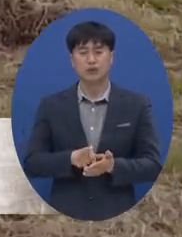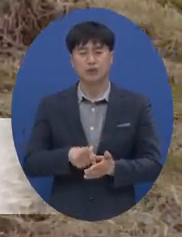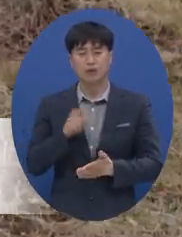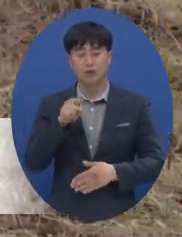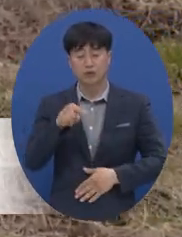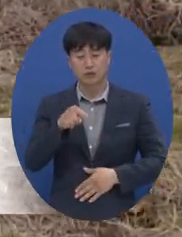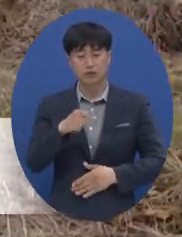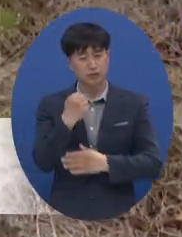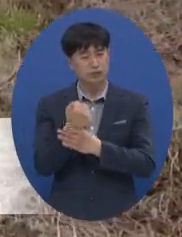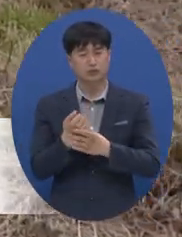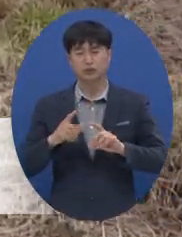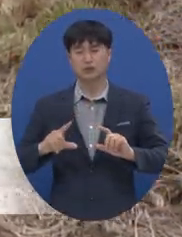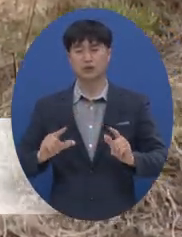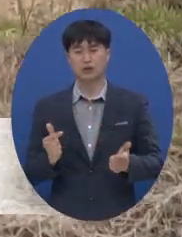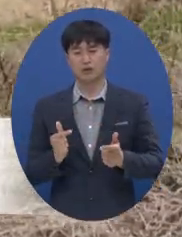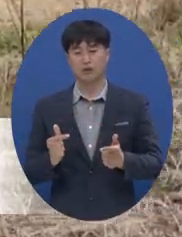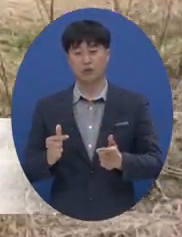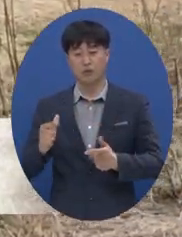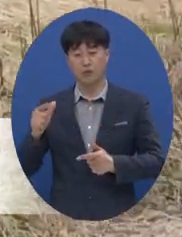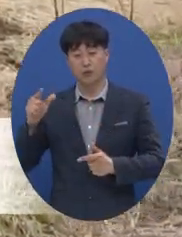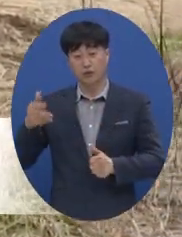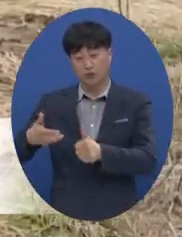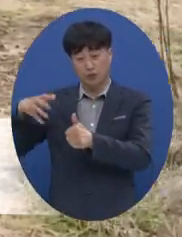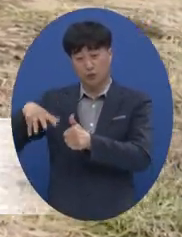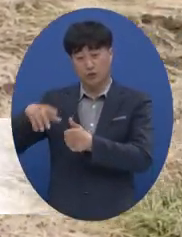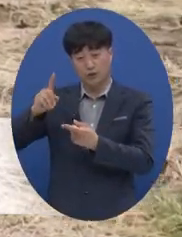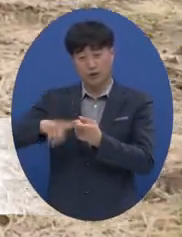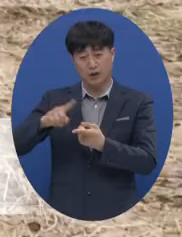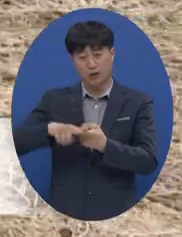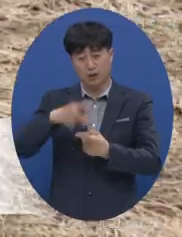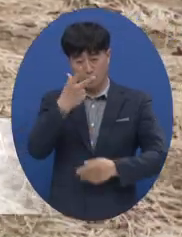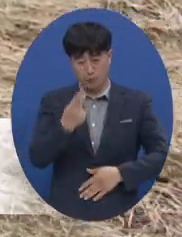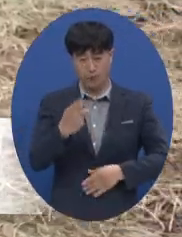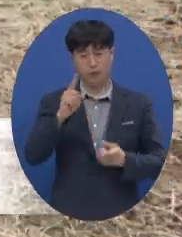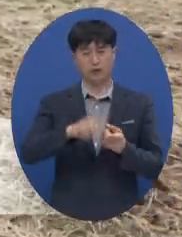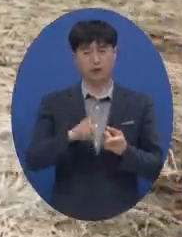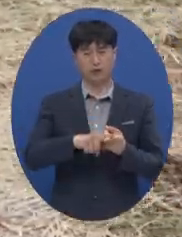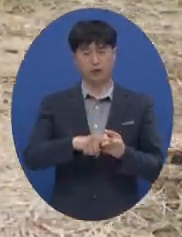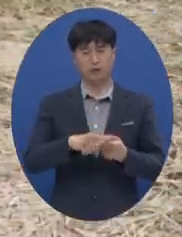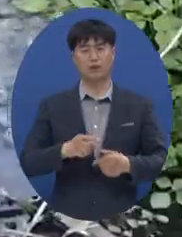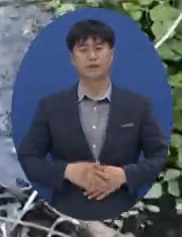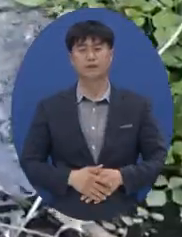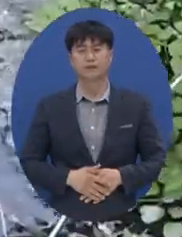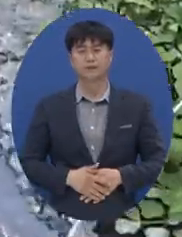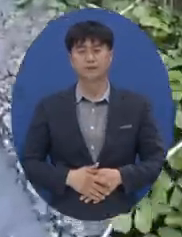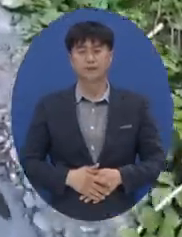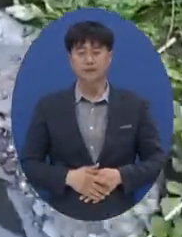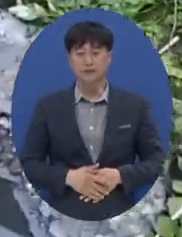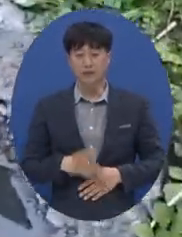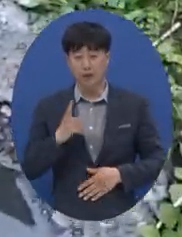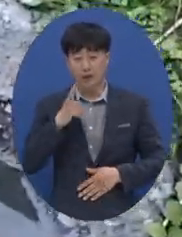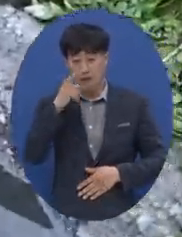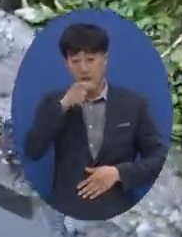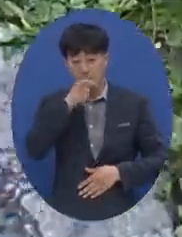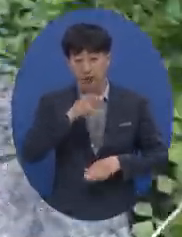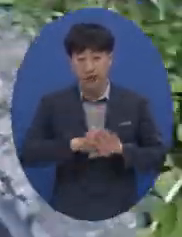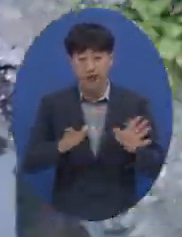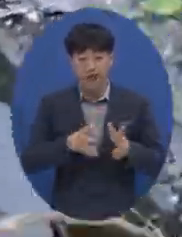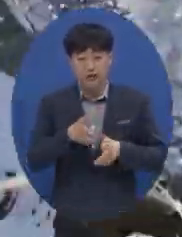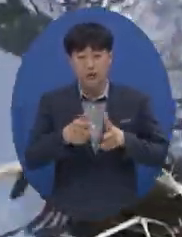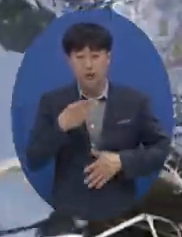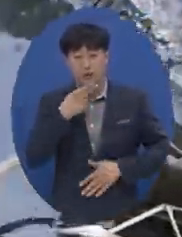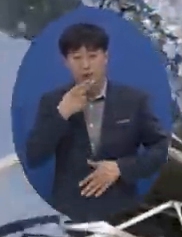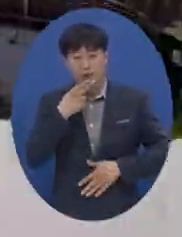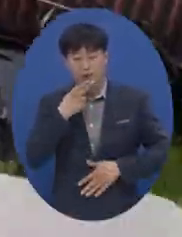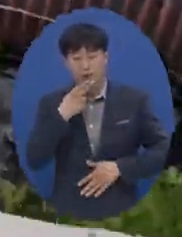일주일 연거 근데 이거 탭이 아다나 우 그냥 축사 했던 그 똥 그대로네요 패스 처리 시설을 갖추지 않은 세계